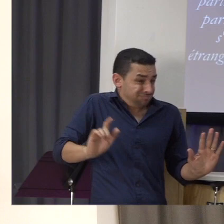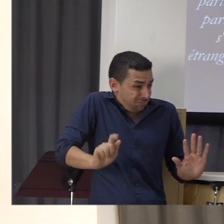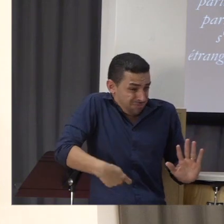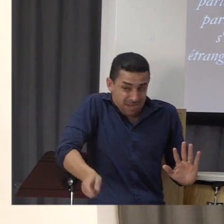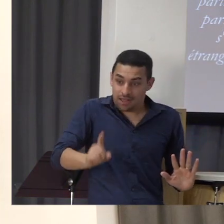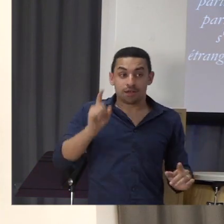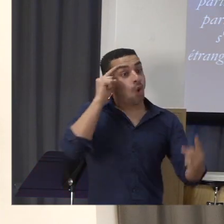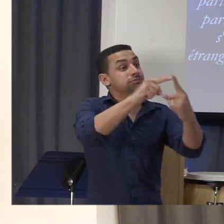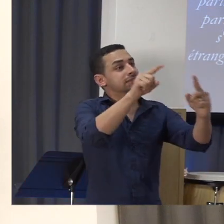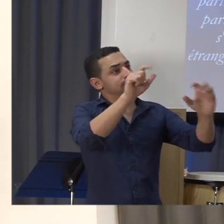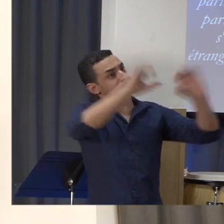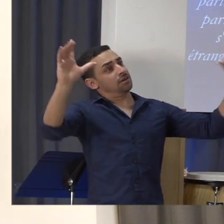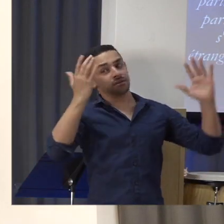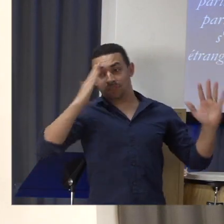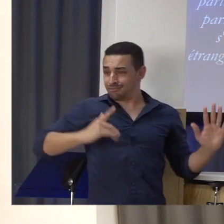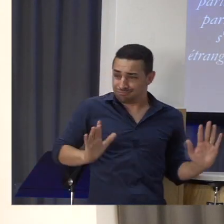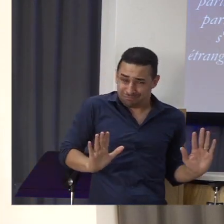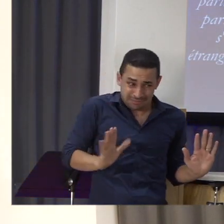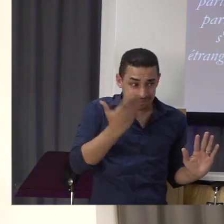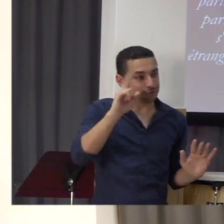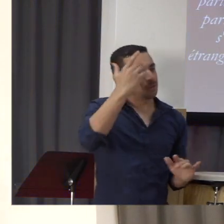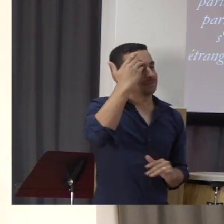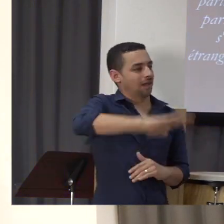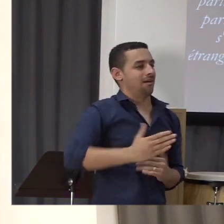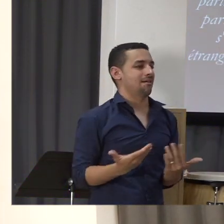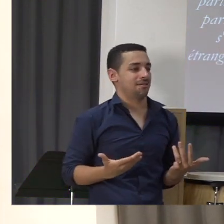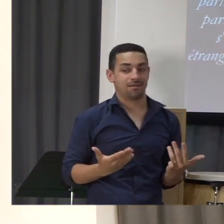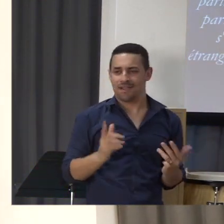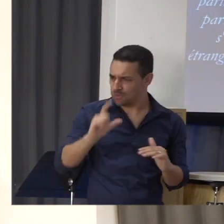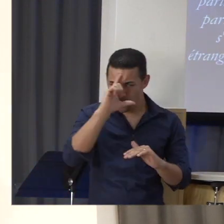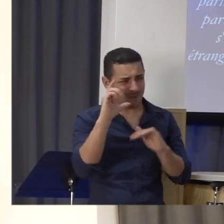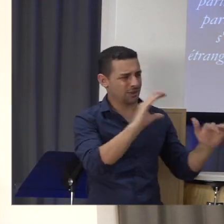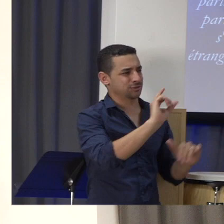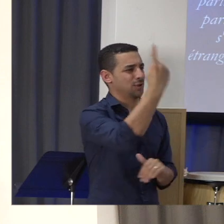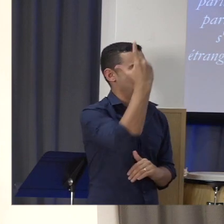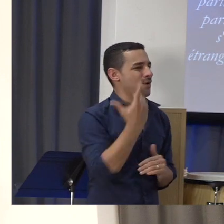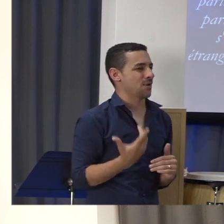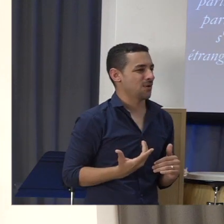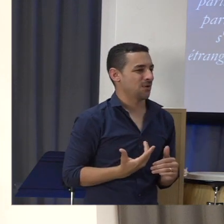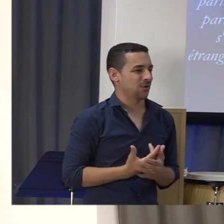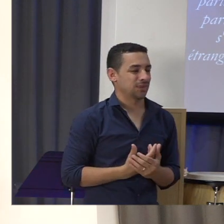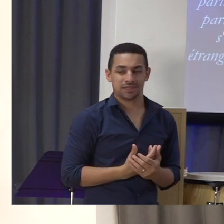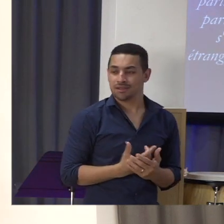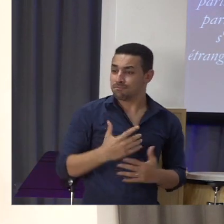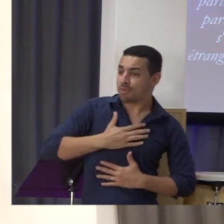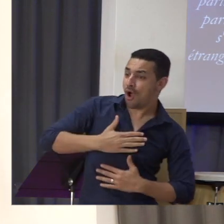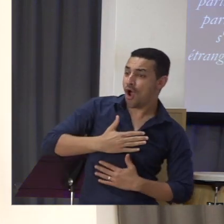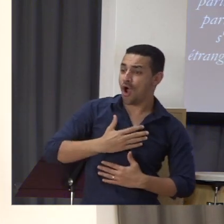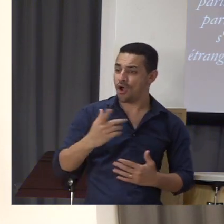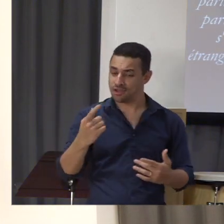nous ne l'avons pas. C'est Dieu qui sait ce qui va se passer. Et confiance au Seigneur. N'ayez pas